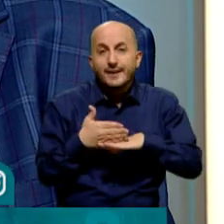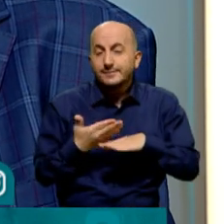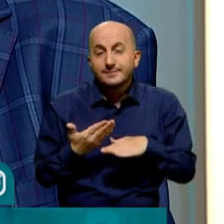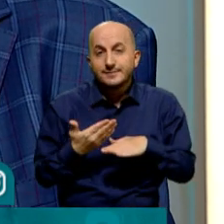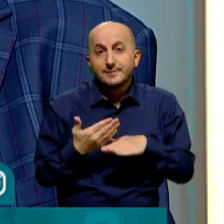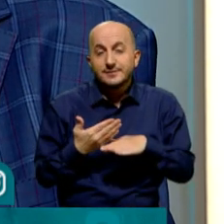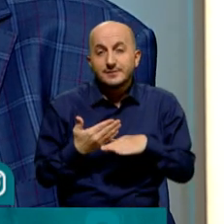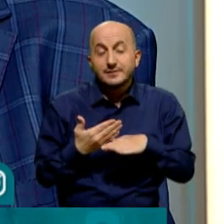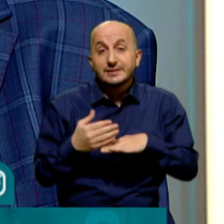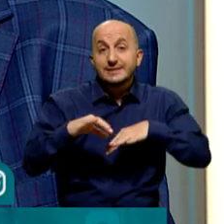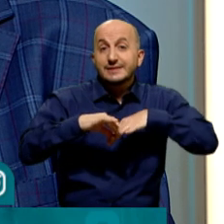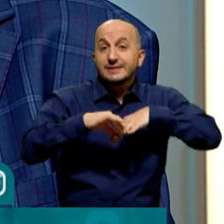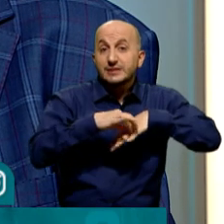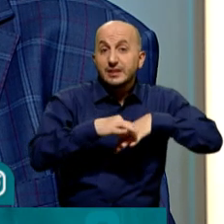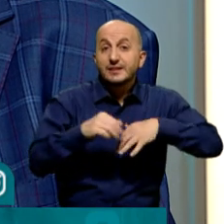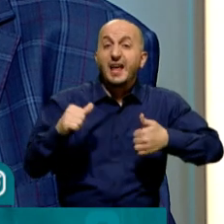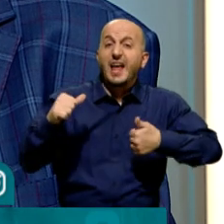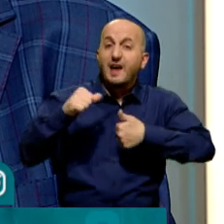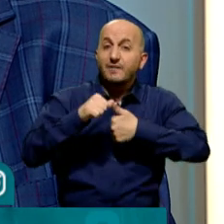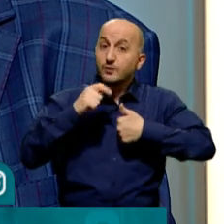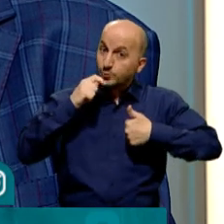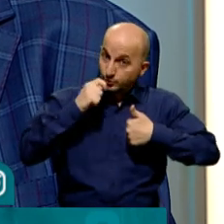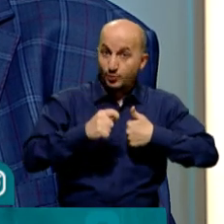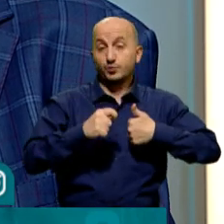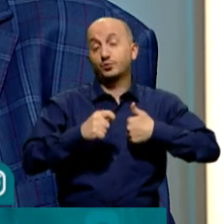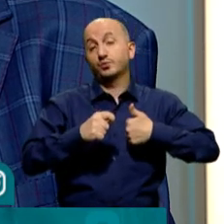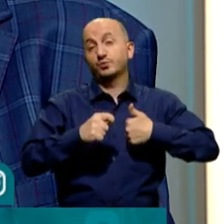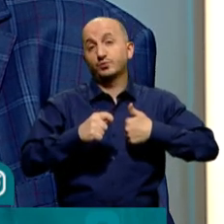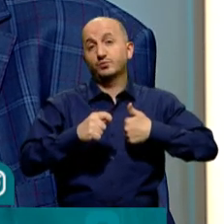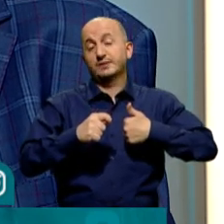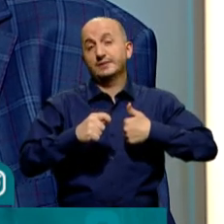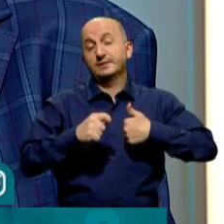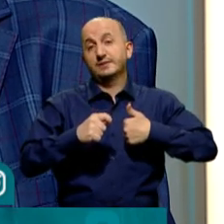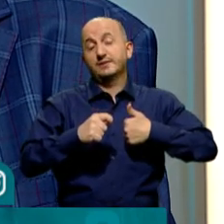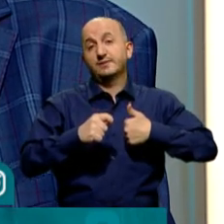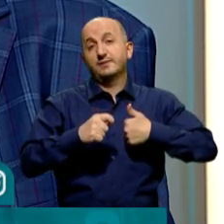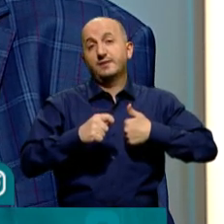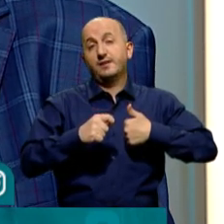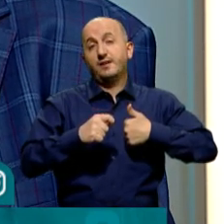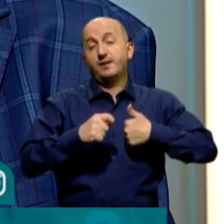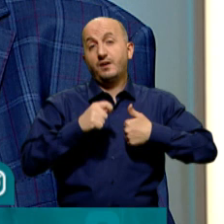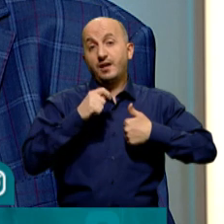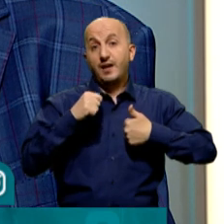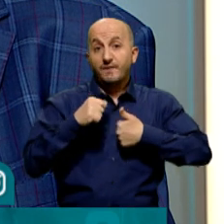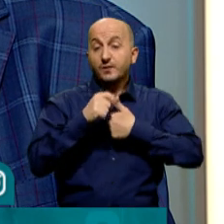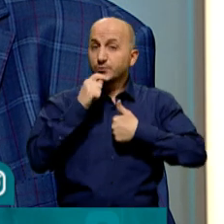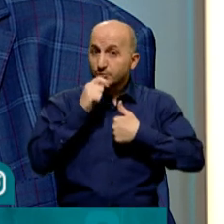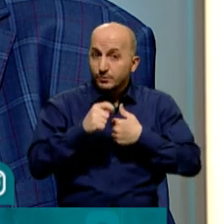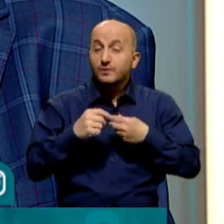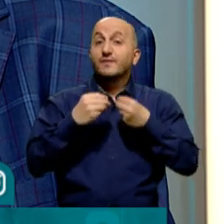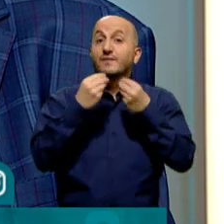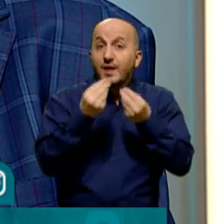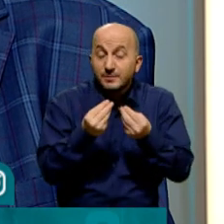Çünkü nişan evlilik vaadidir. Nişan evlilik vaadidir. Evlilik vaadinde bulunmuşlar